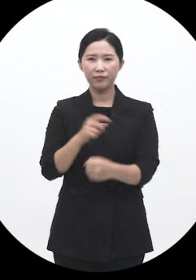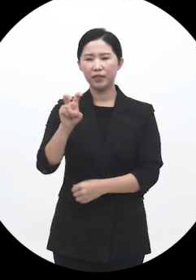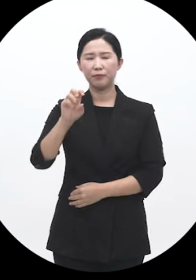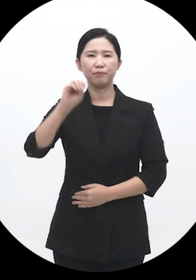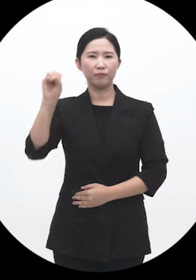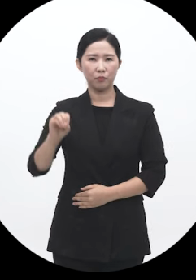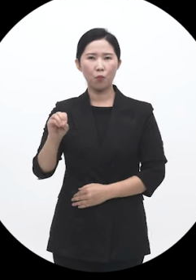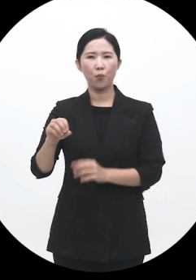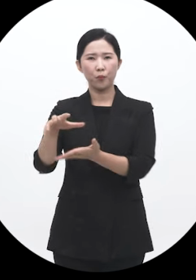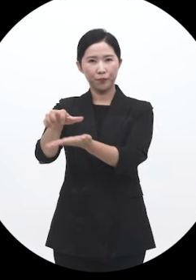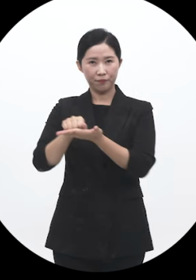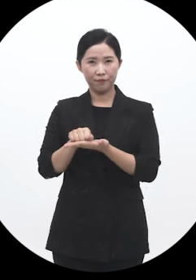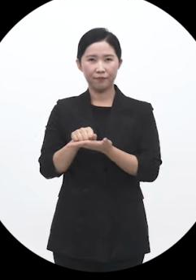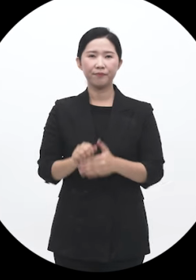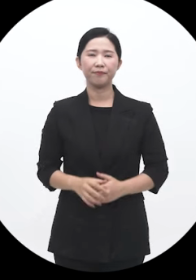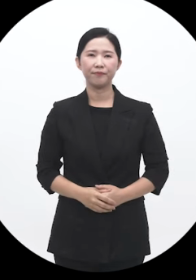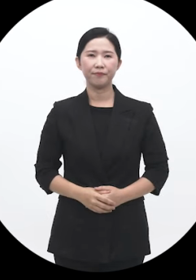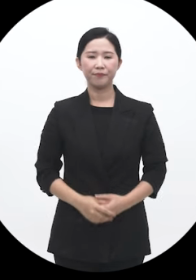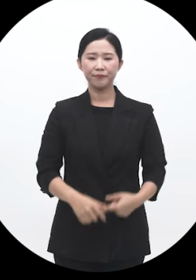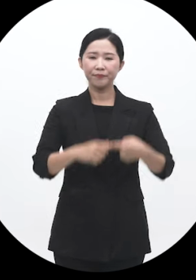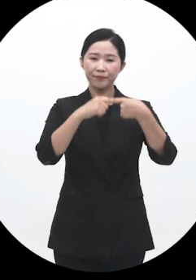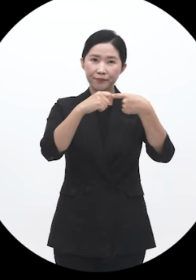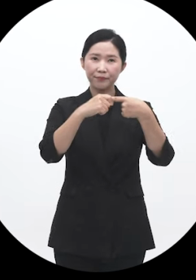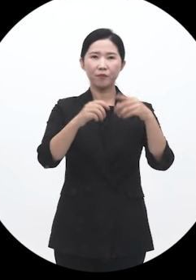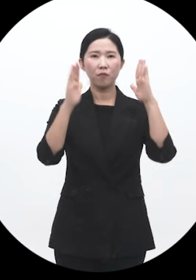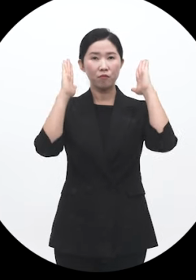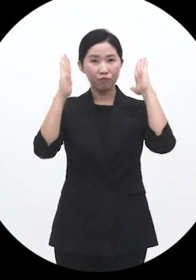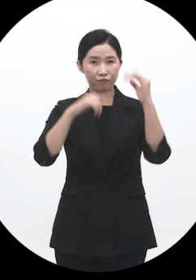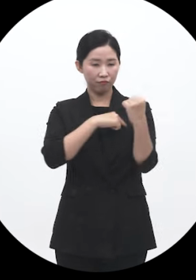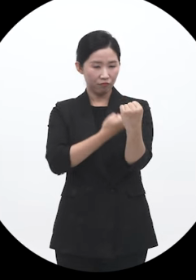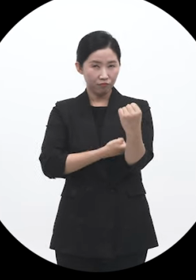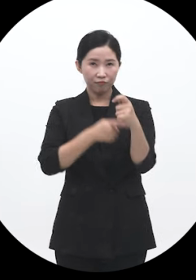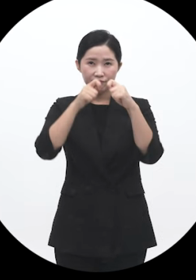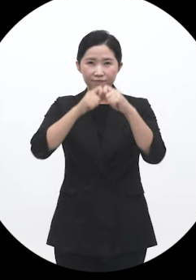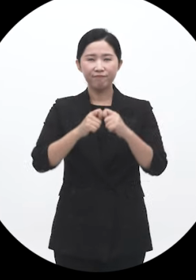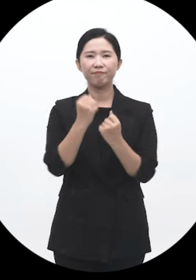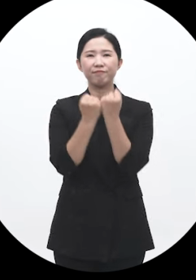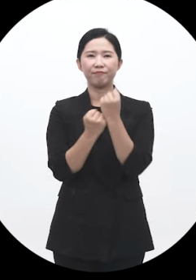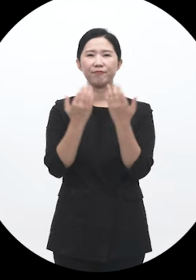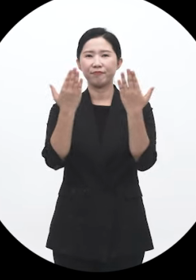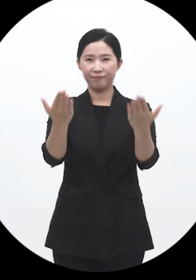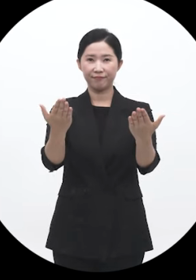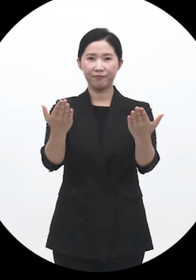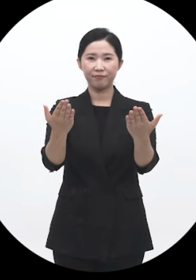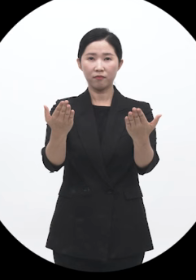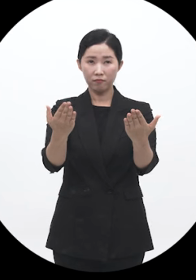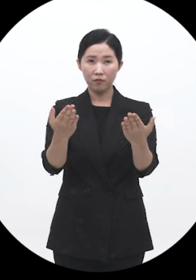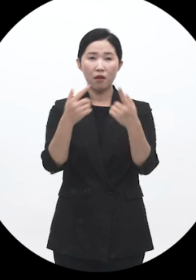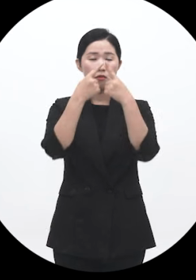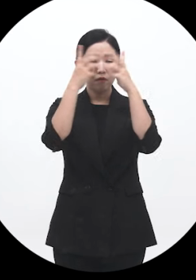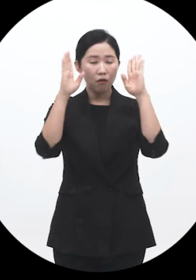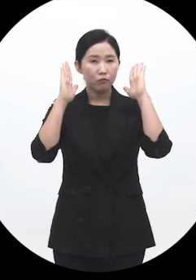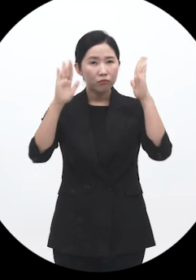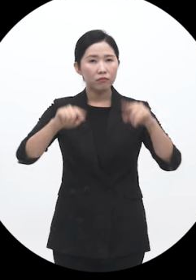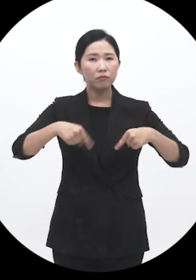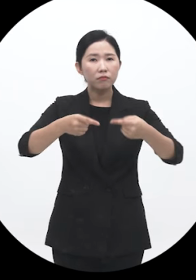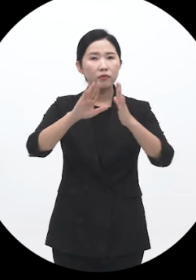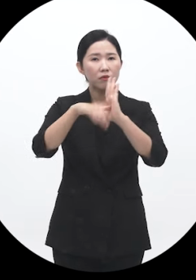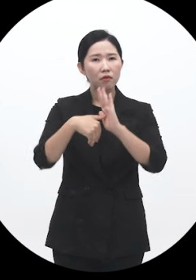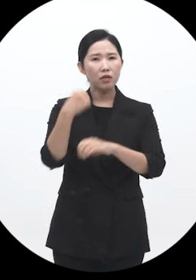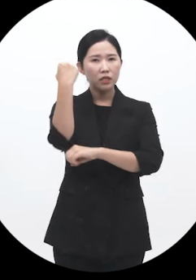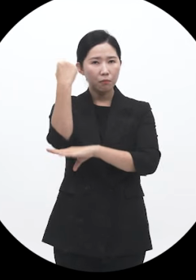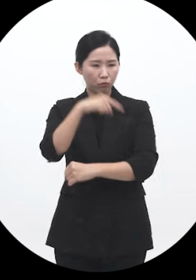반영합니다. 학업 역량은 대학의 수업을 따라가는 데 필요한 기본적인 역량이